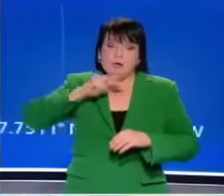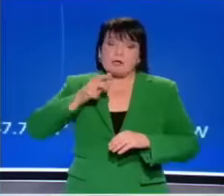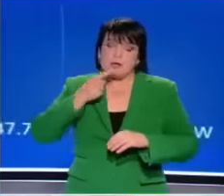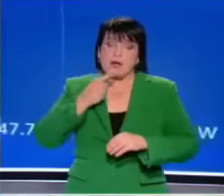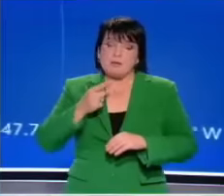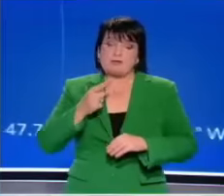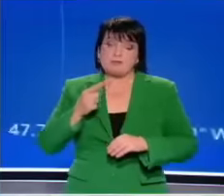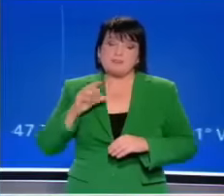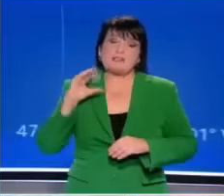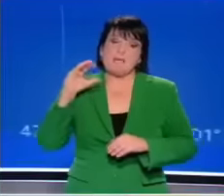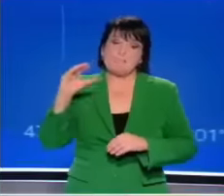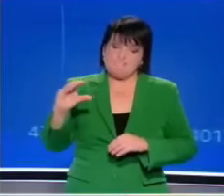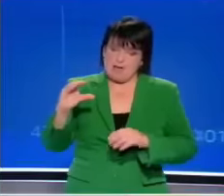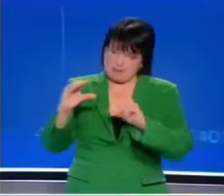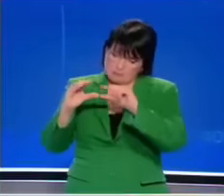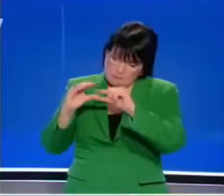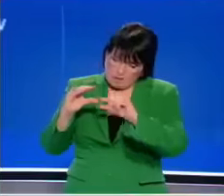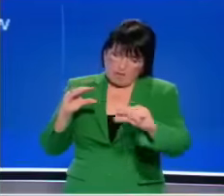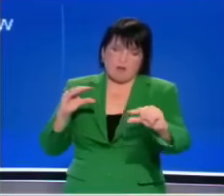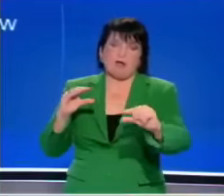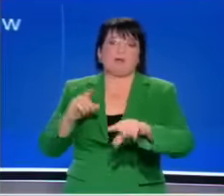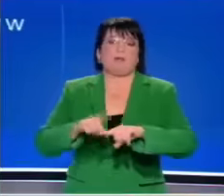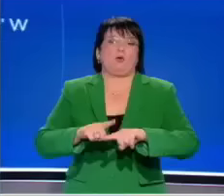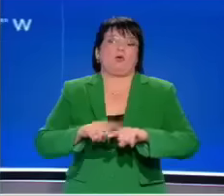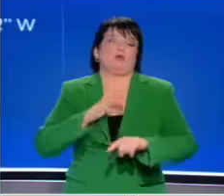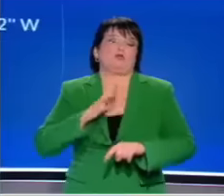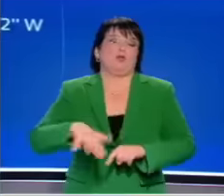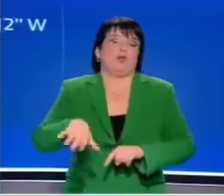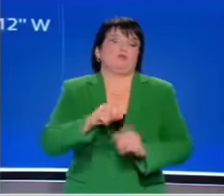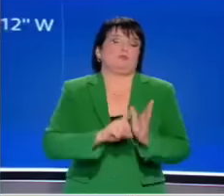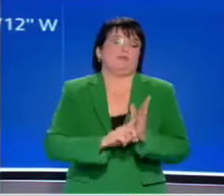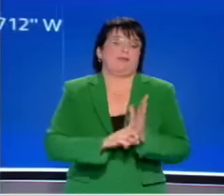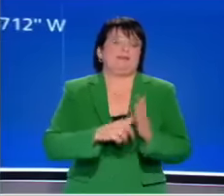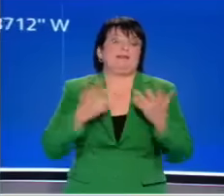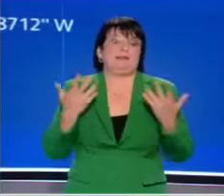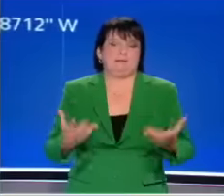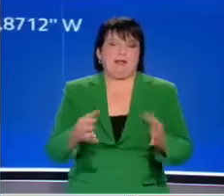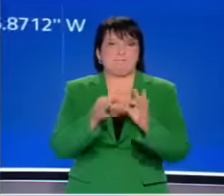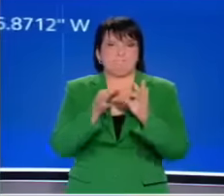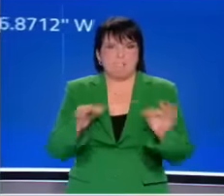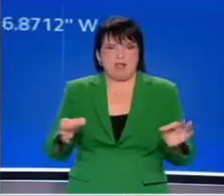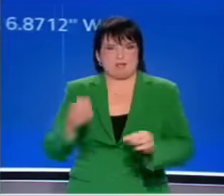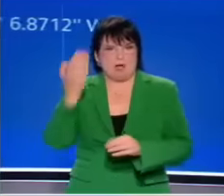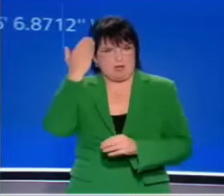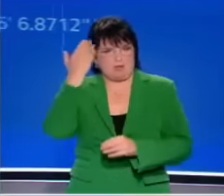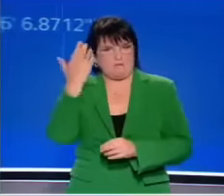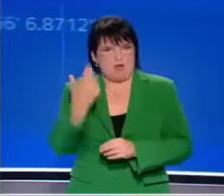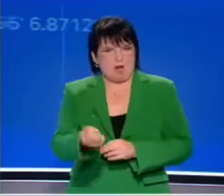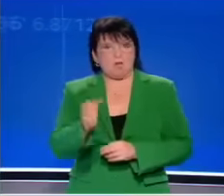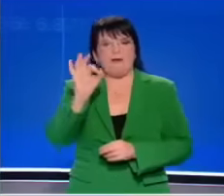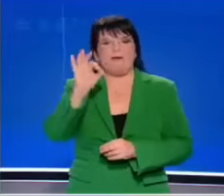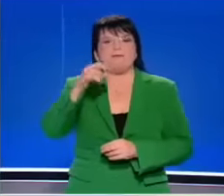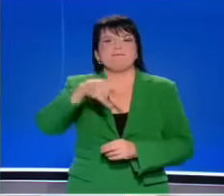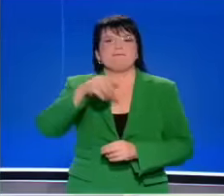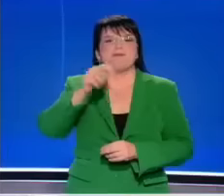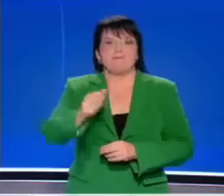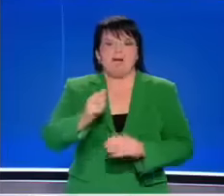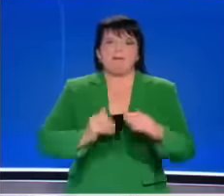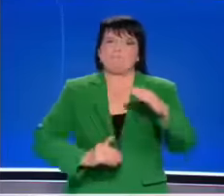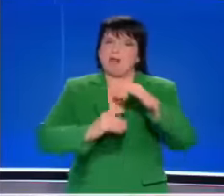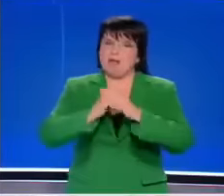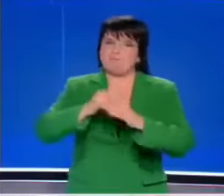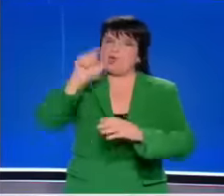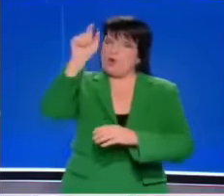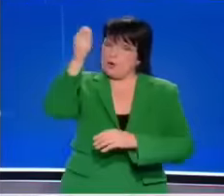αναλύσει αλλά το βασικό εδώ πέρα ποιο είναι και αυτό πρέπει ξέρει ο ελληνικός λαός έχουμε μέτρα για την ακρίβεια και στο φπα και στο πλαφόν στο